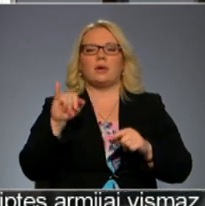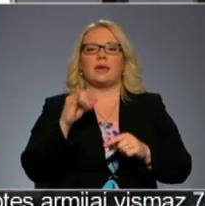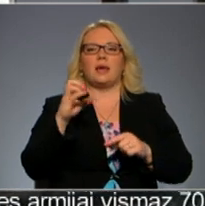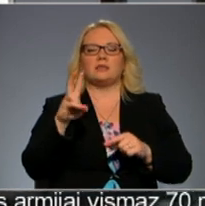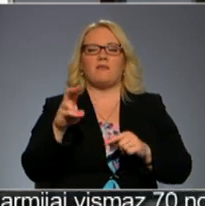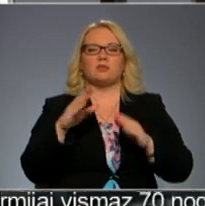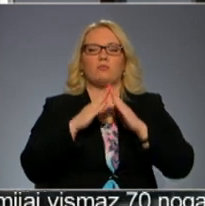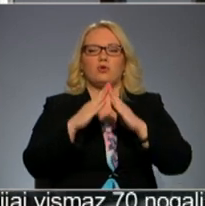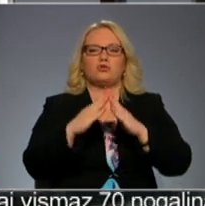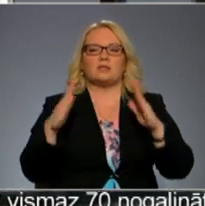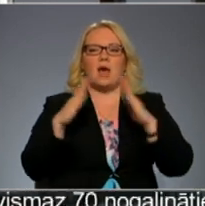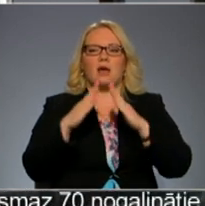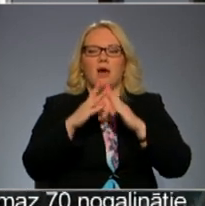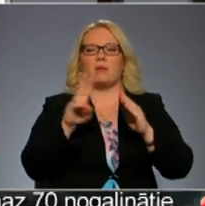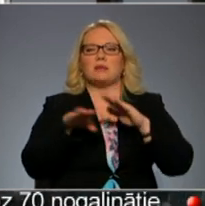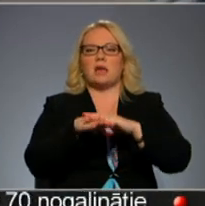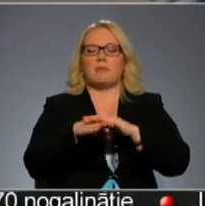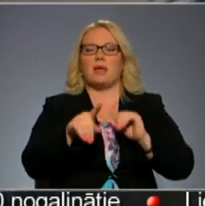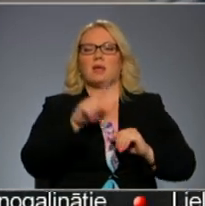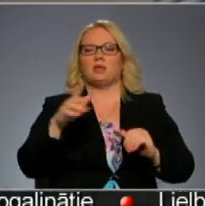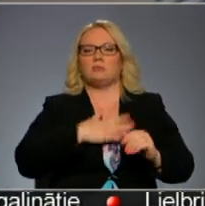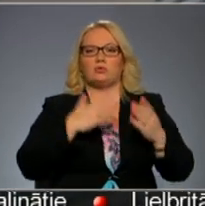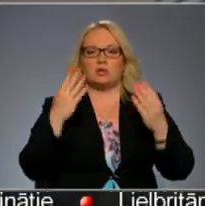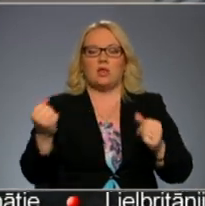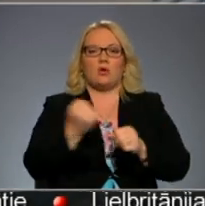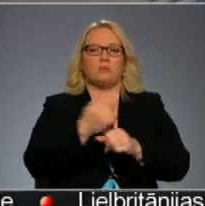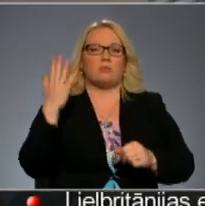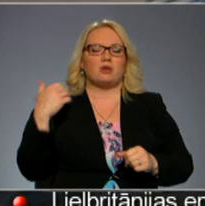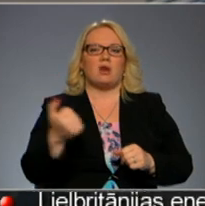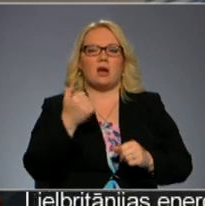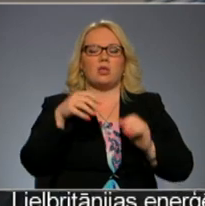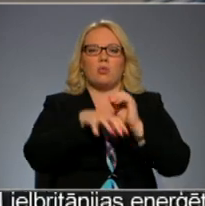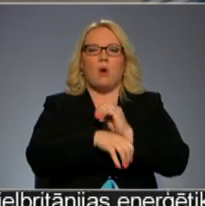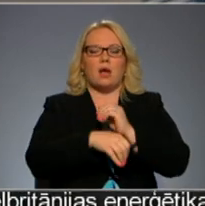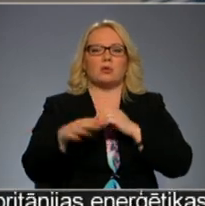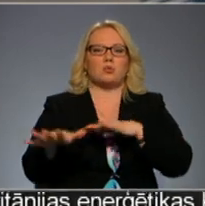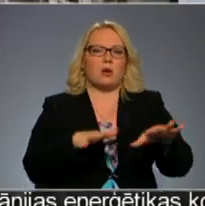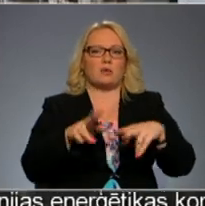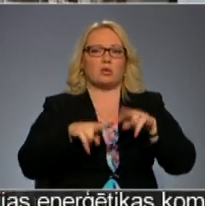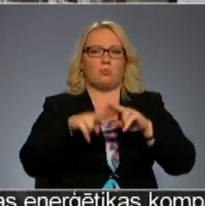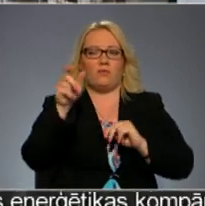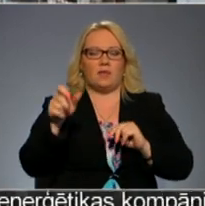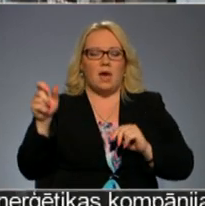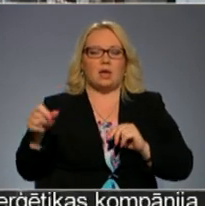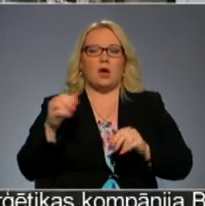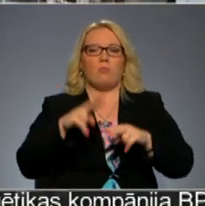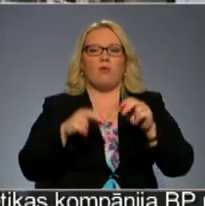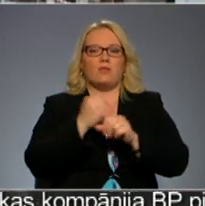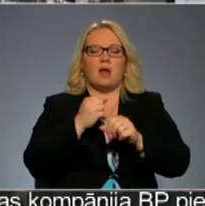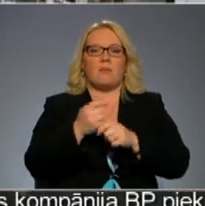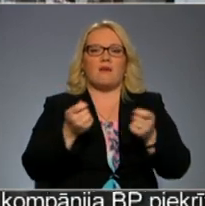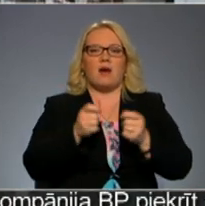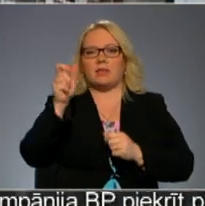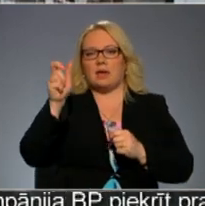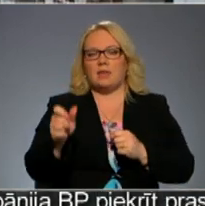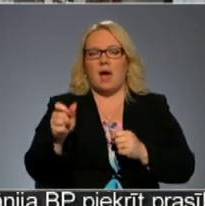mūžas kompleksa ēkām, kas saglabājusies līdz mūsdienām kopš pagājušā gada nogales rosās būvnieki. Būvdarbu vadītājiem Ieceva ir dzimtā pilsēta,